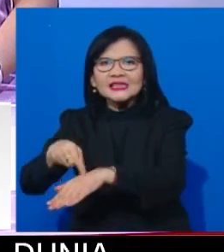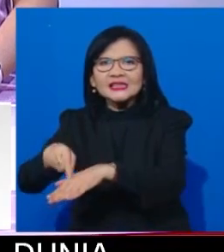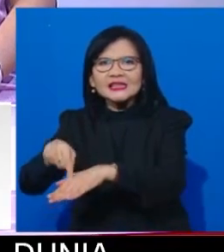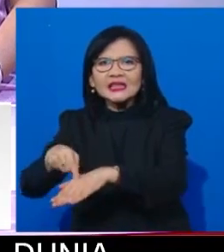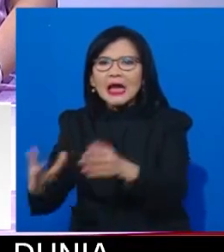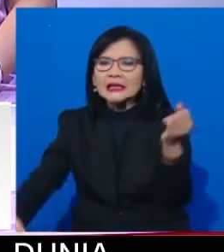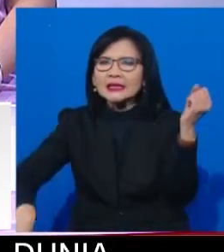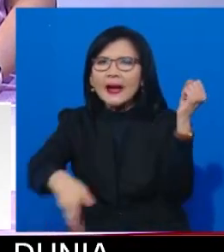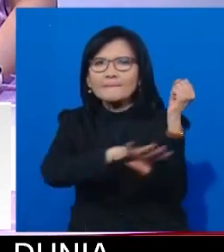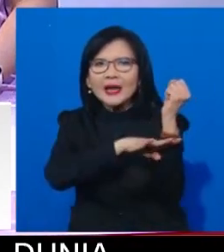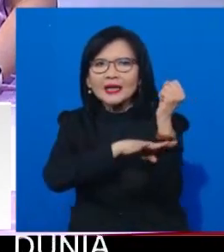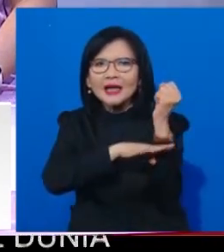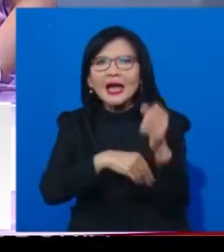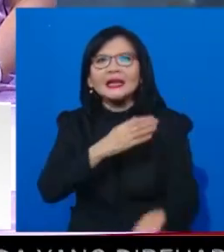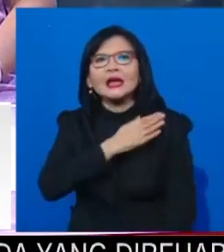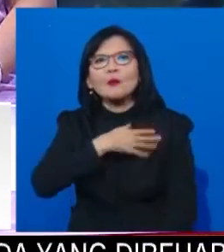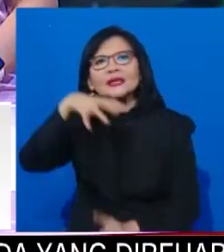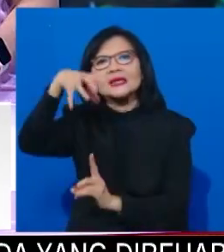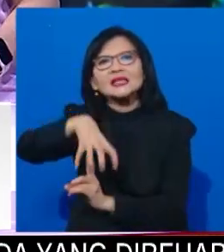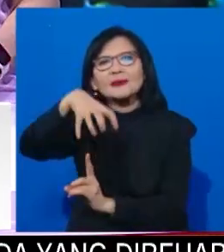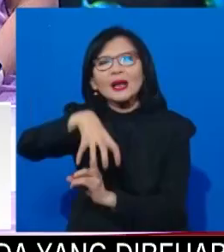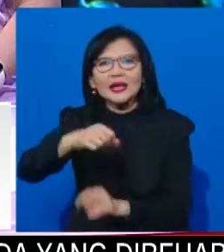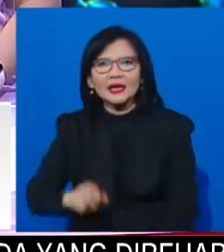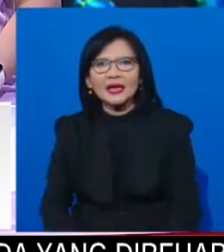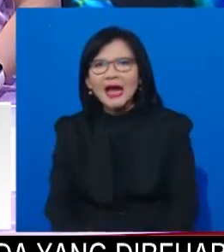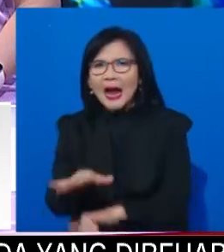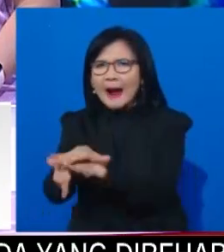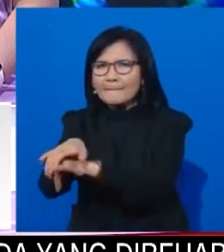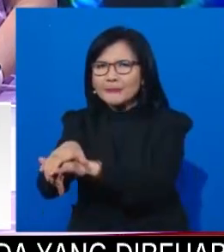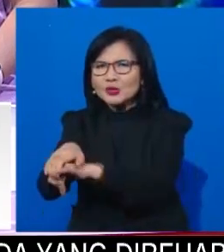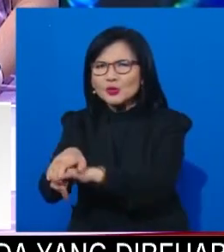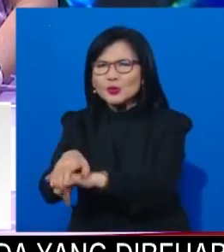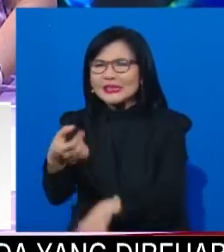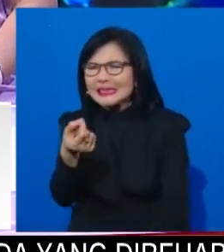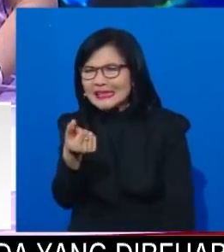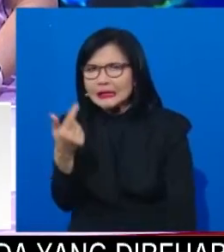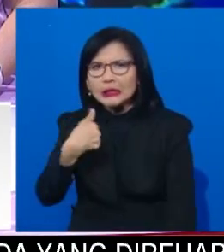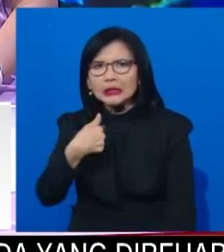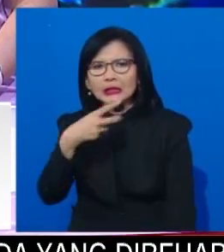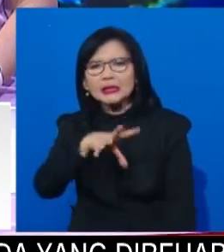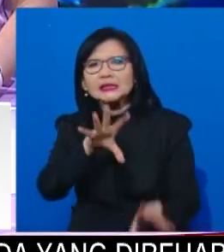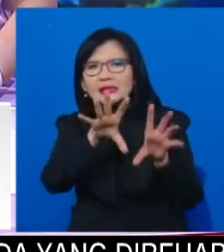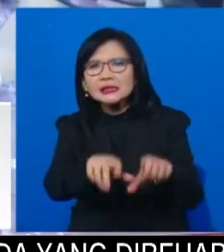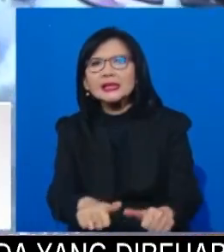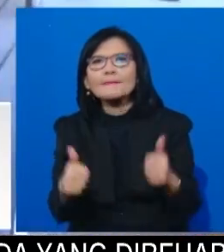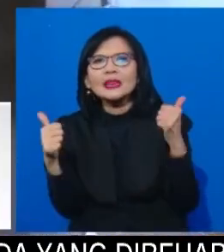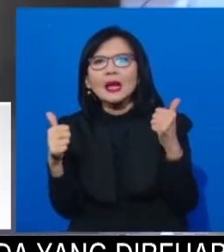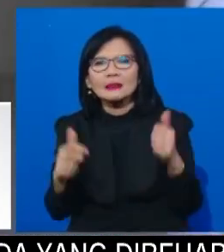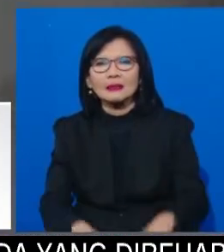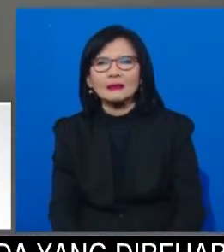Sindangkerta di Kabupaten Tasikmalaya, Jawa Barat. Penyu langka ini diselamatkan setelah menjadi tontonan warga.